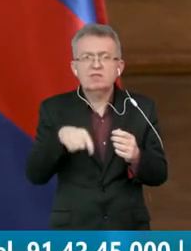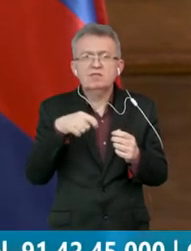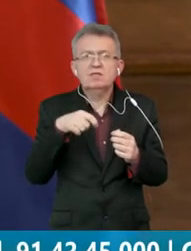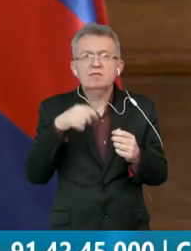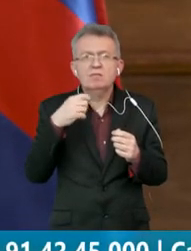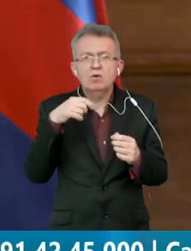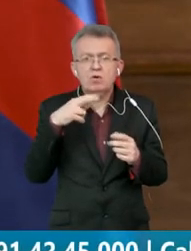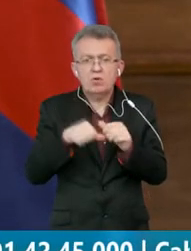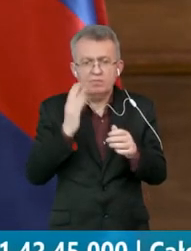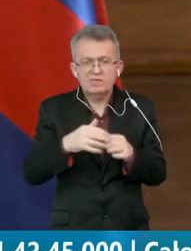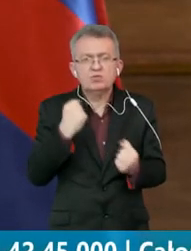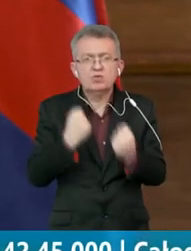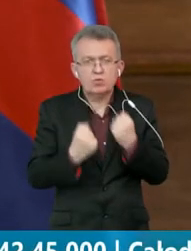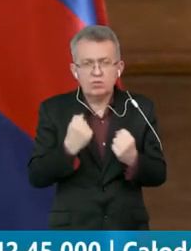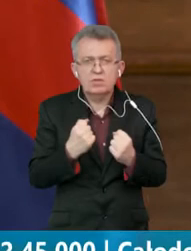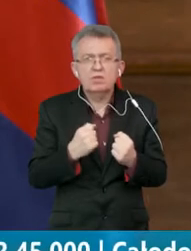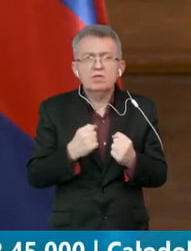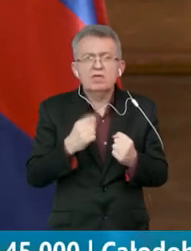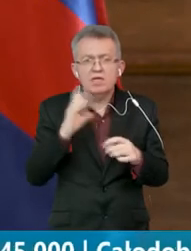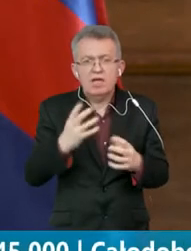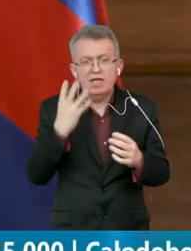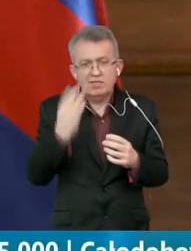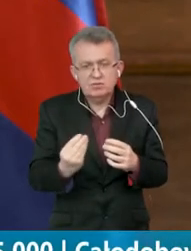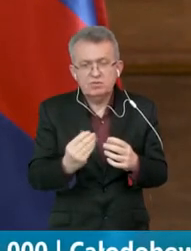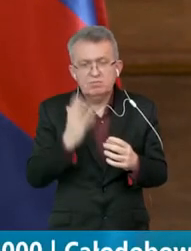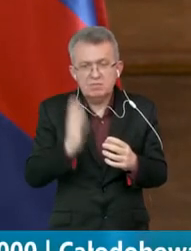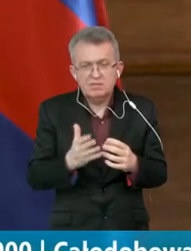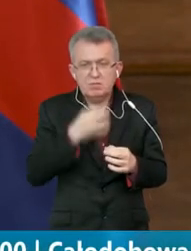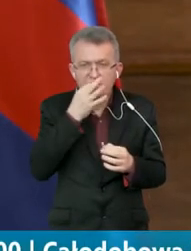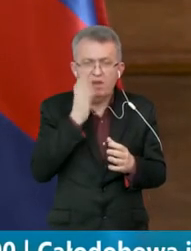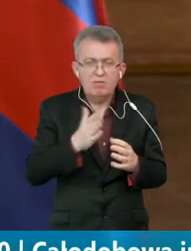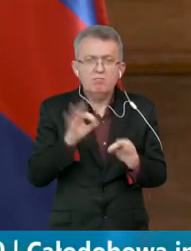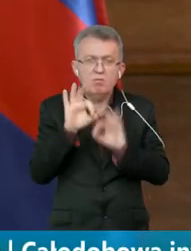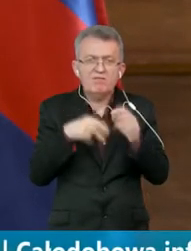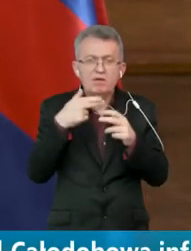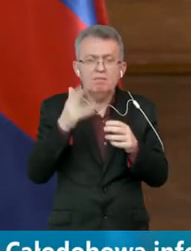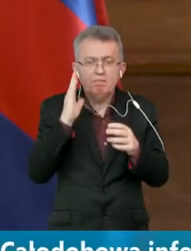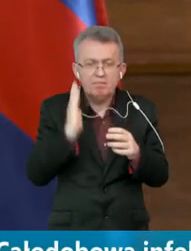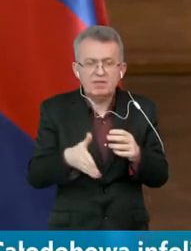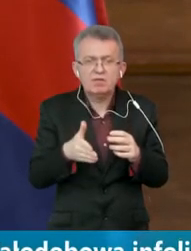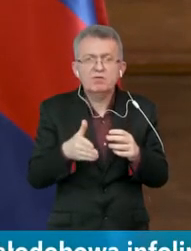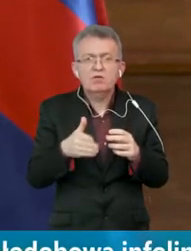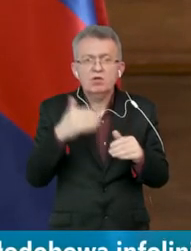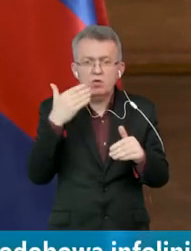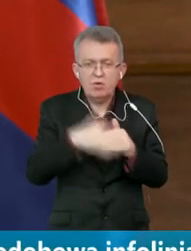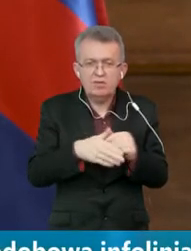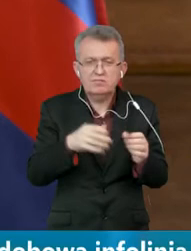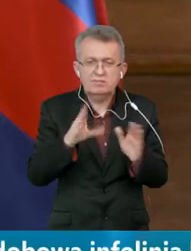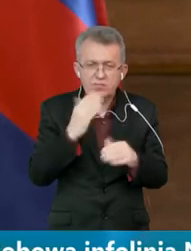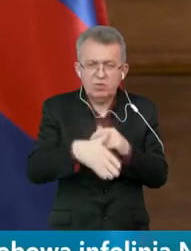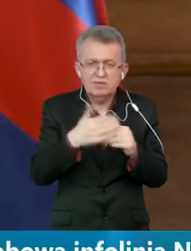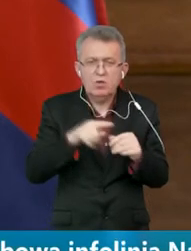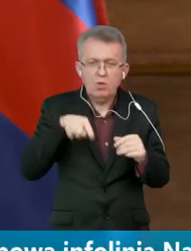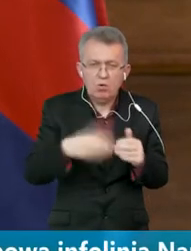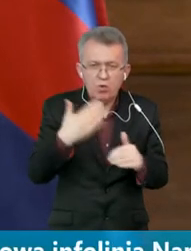trudny, natomiast myślę, że od jesieni sytuacja będzie się już poprawiała powoli, bo będą kończone kolejne zadania,